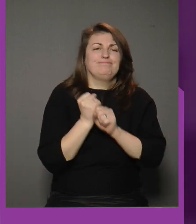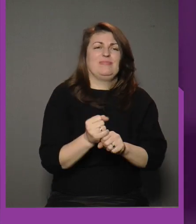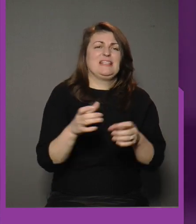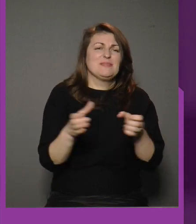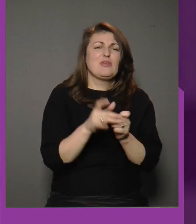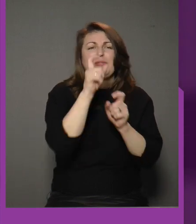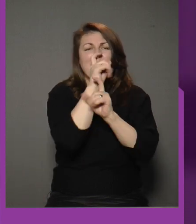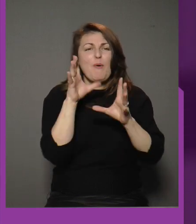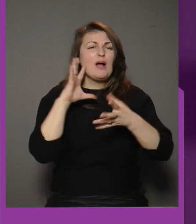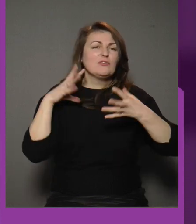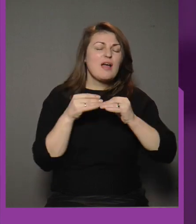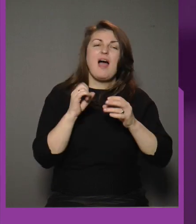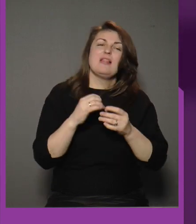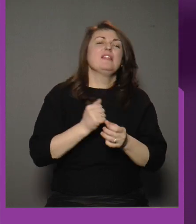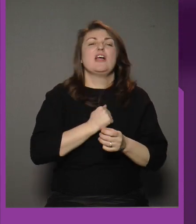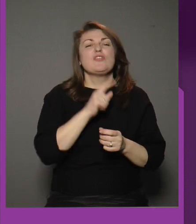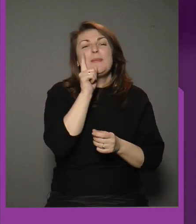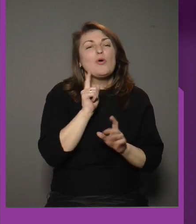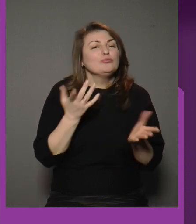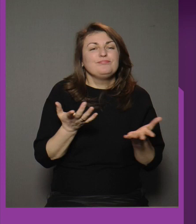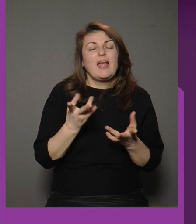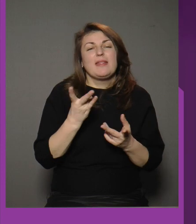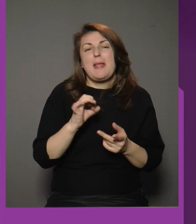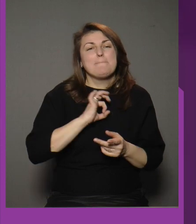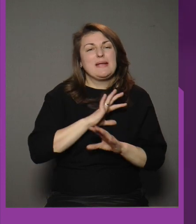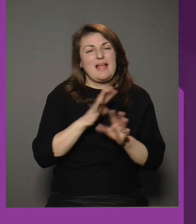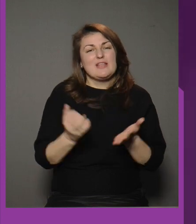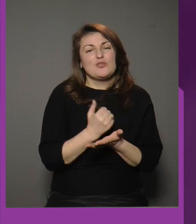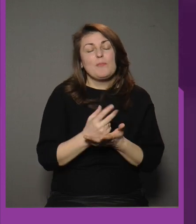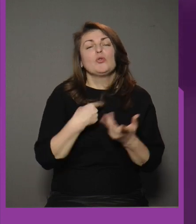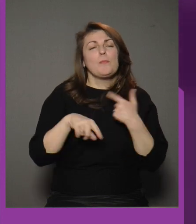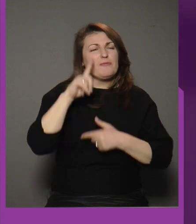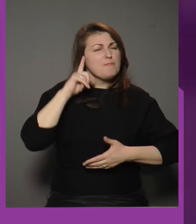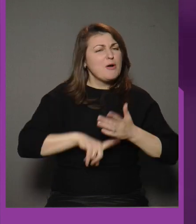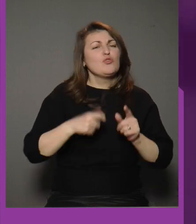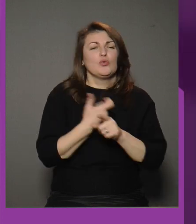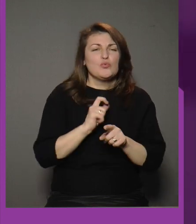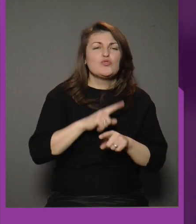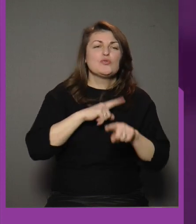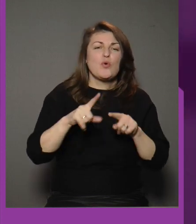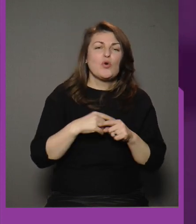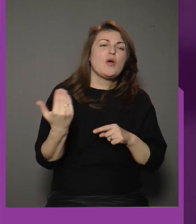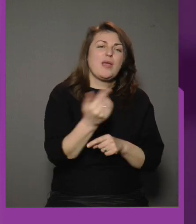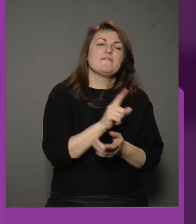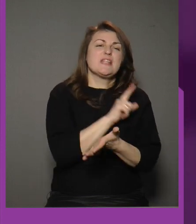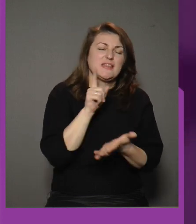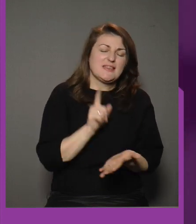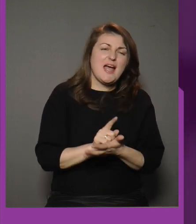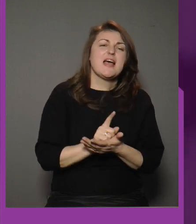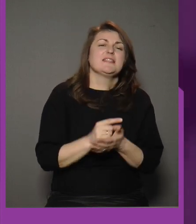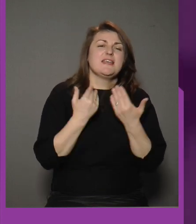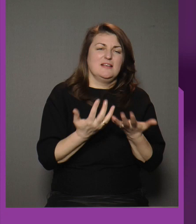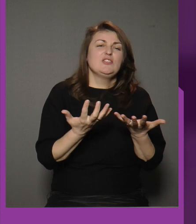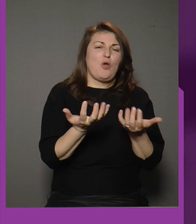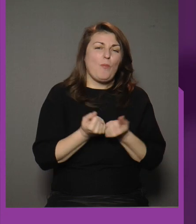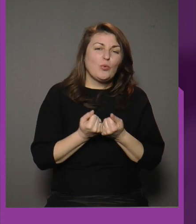непогані результати, але, на жаль, поки що не медальні здобутки, та ми впевнені, що дуже скоро їм вдасться, зрештою, їх